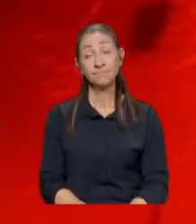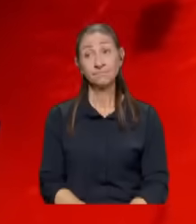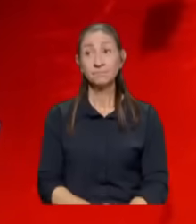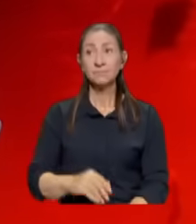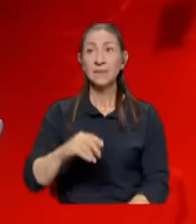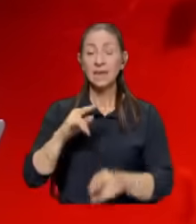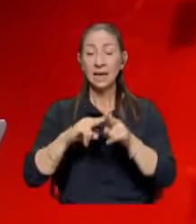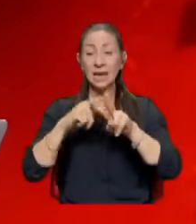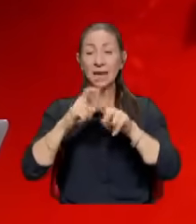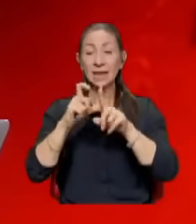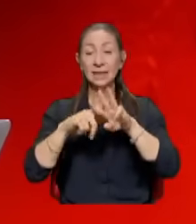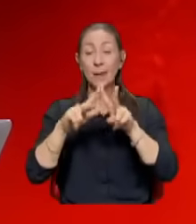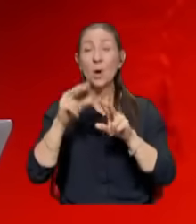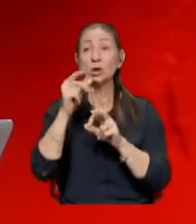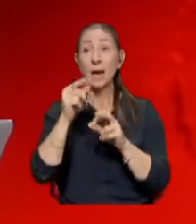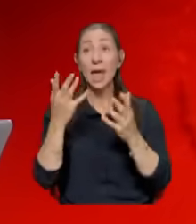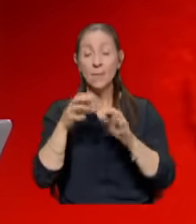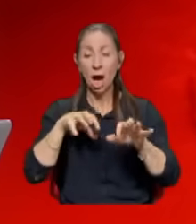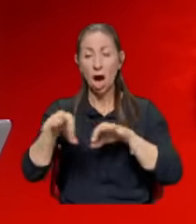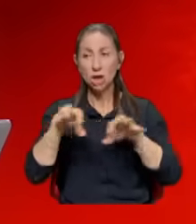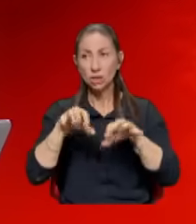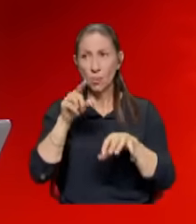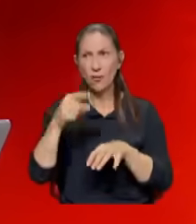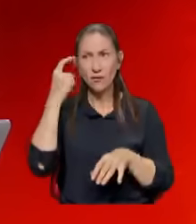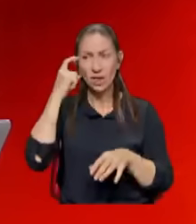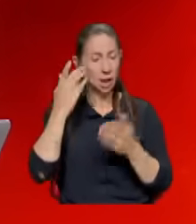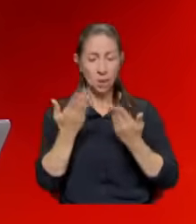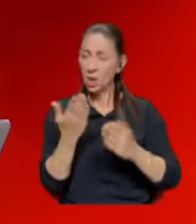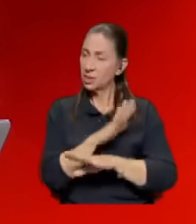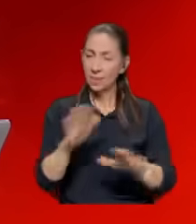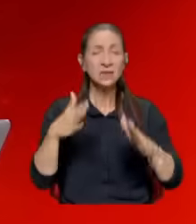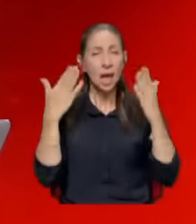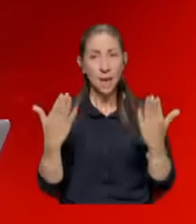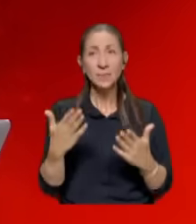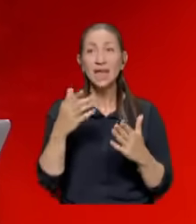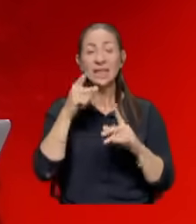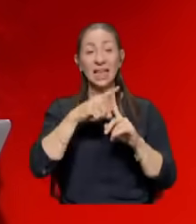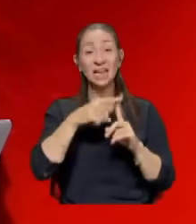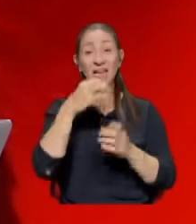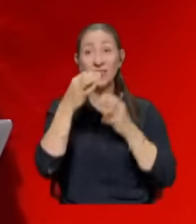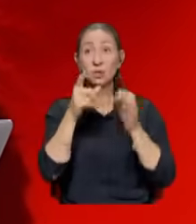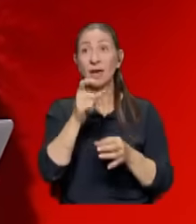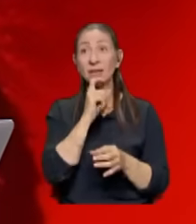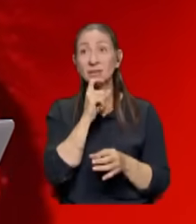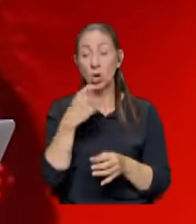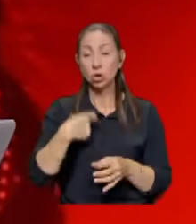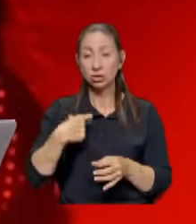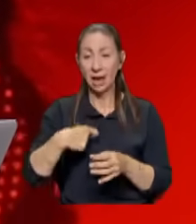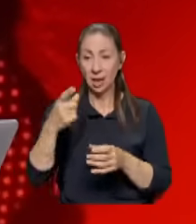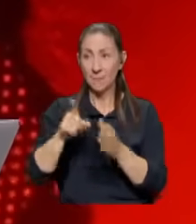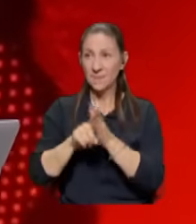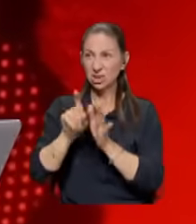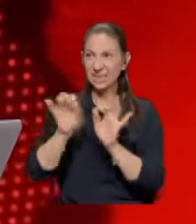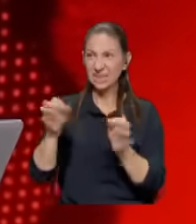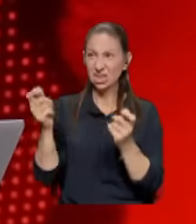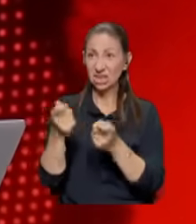Kadem Özbay güzel açıklamış. Hem ayrıştırmacı bu tutum kabul edilemez hem de Tekin'in ifadesi şöyle yanlış. Özel sektör